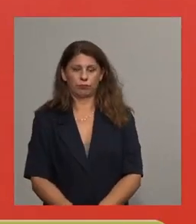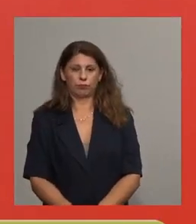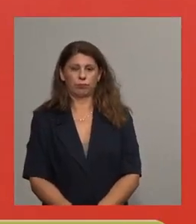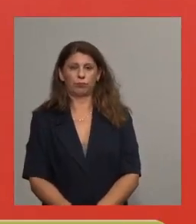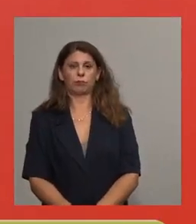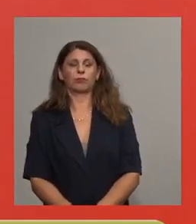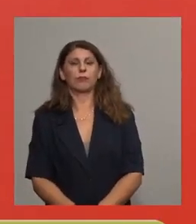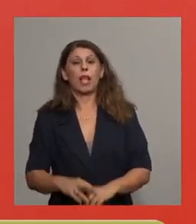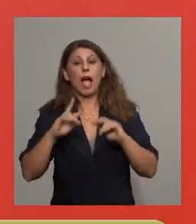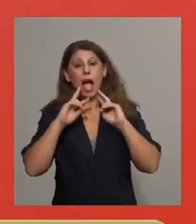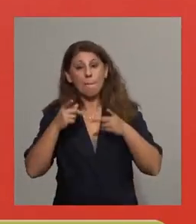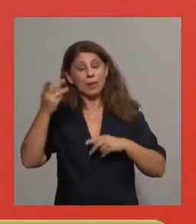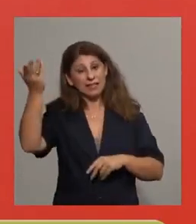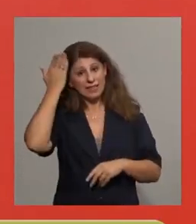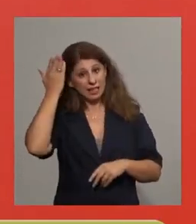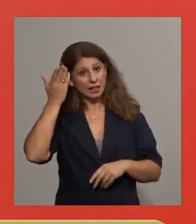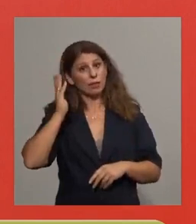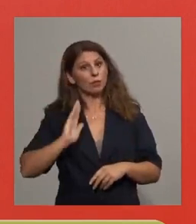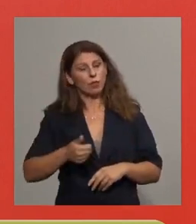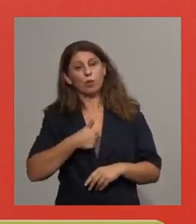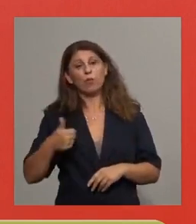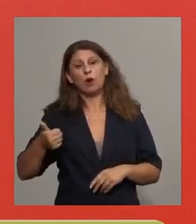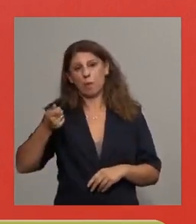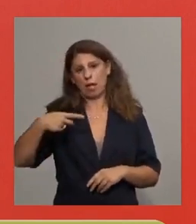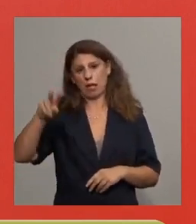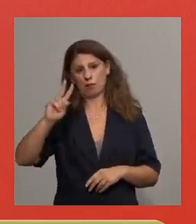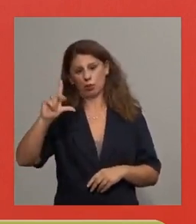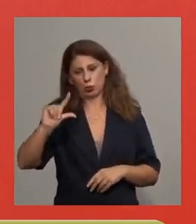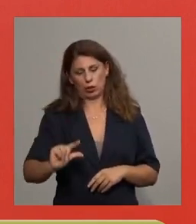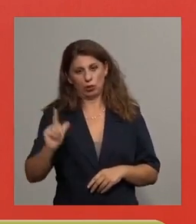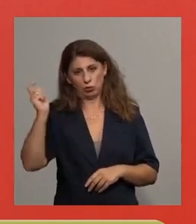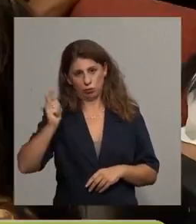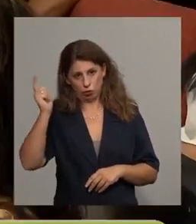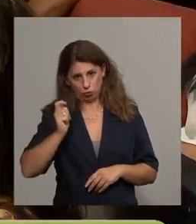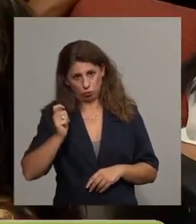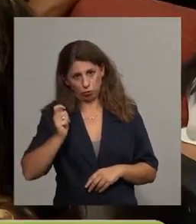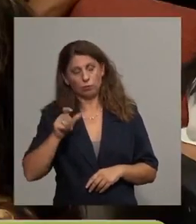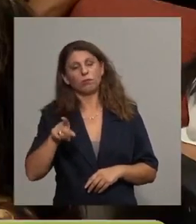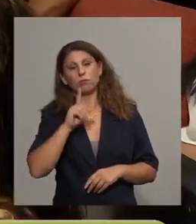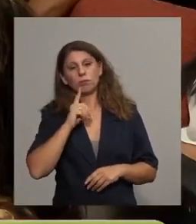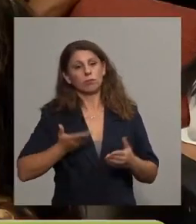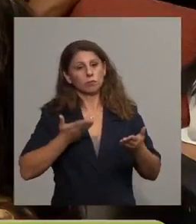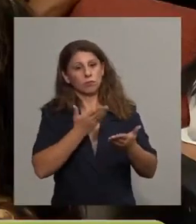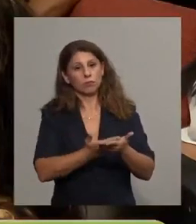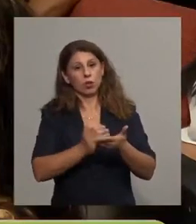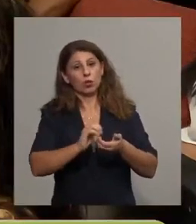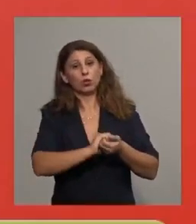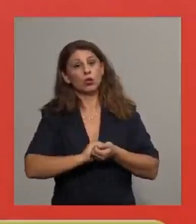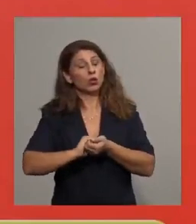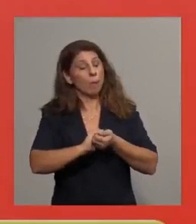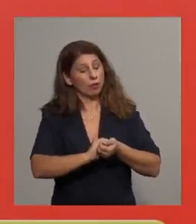στην ακρίβεια μπορεί να δοθεί μόνο με αύξηση του κατώτατου μισθού, σύμφωνα με την πρόταση